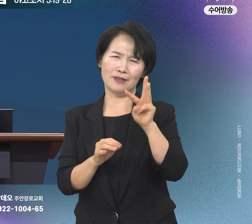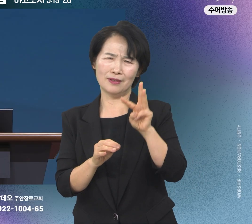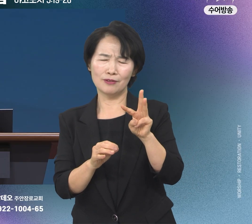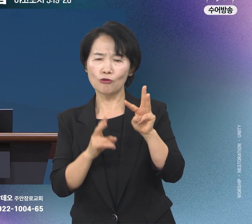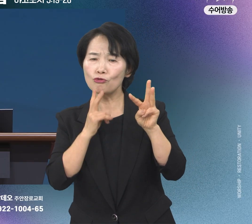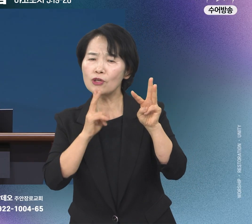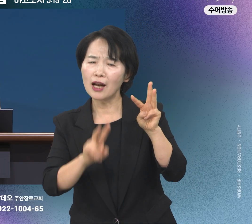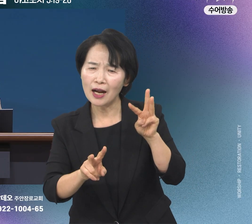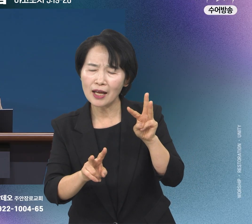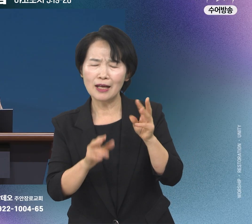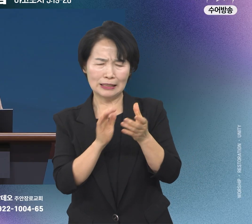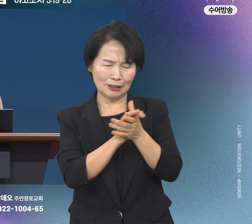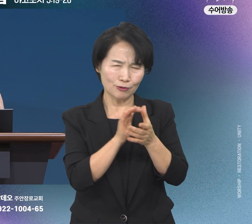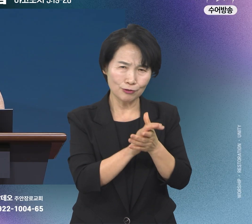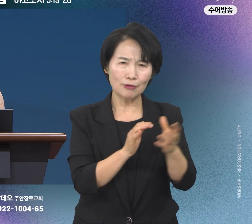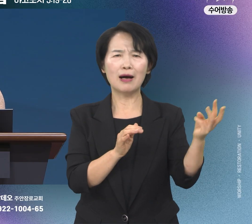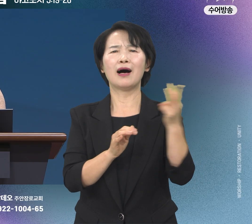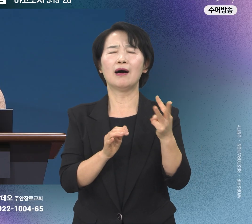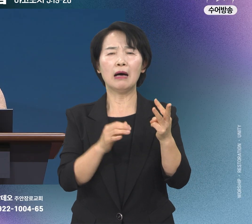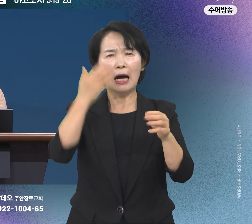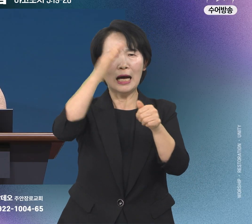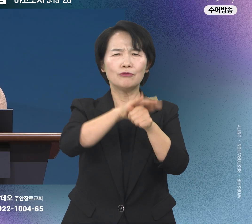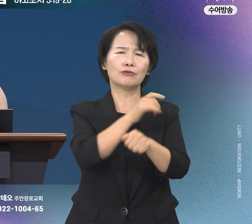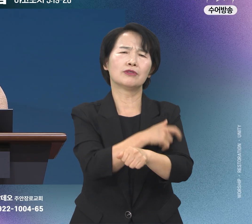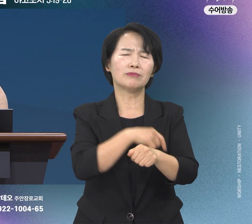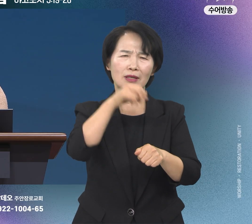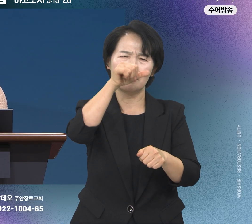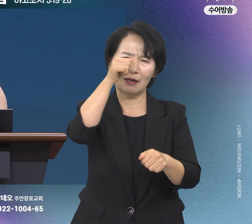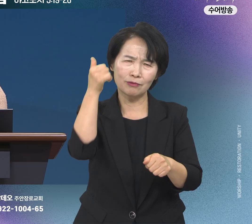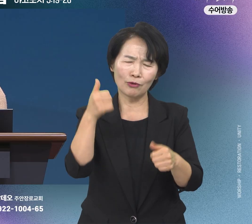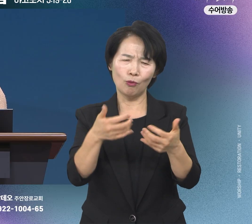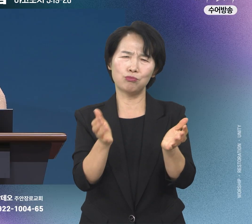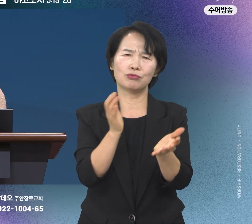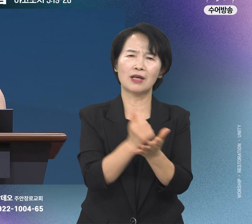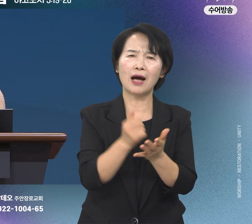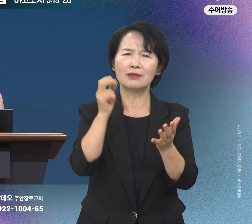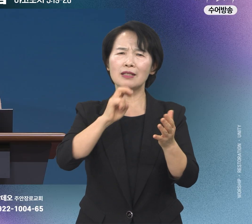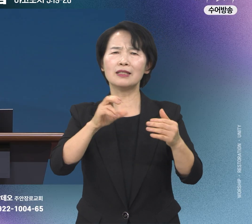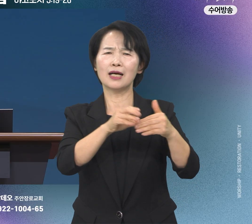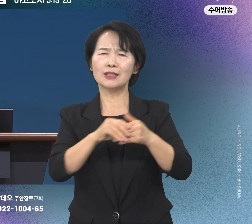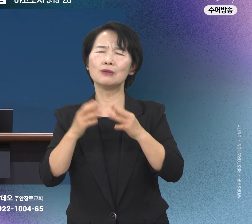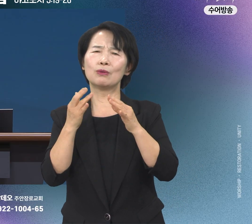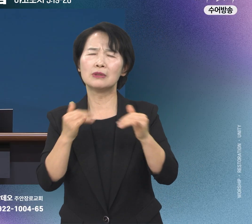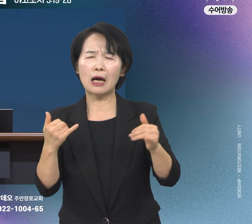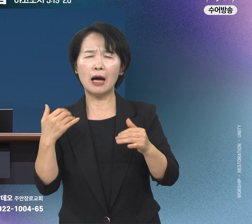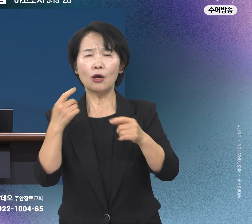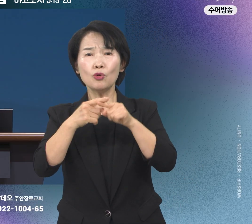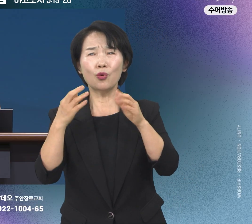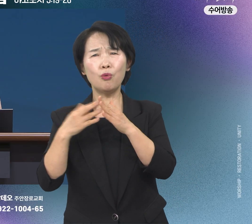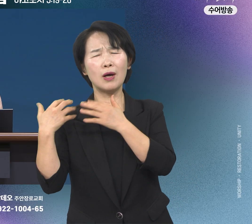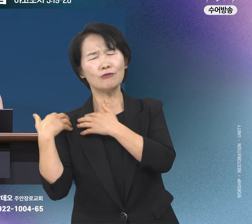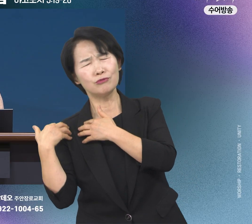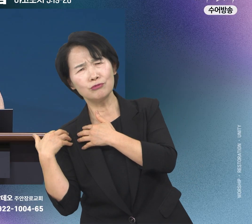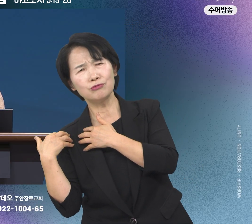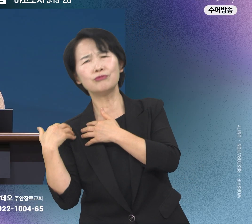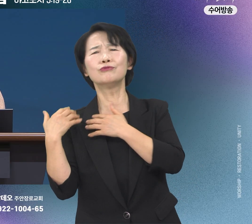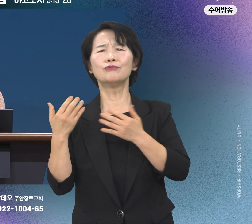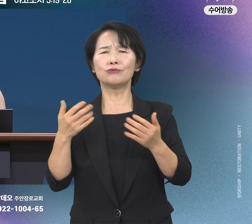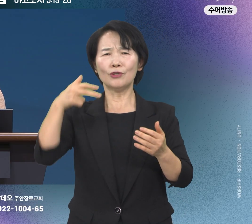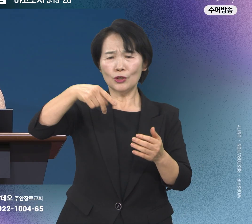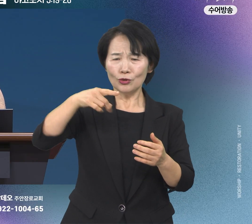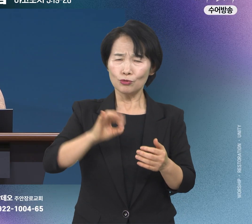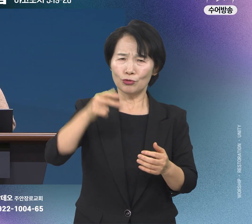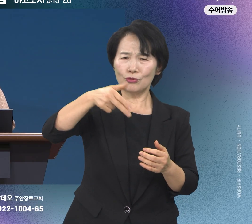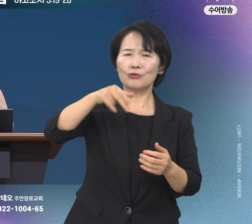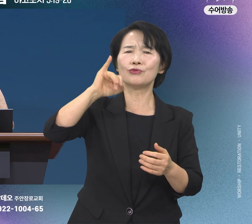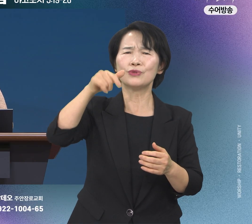친구들의 부모님이 안수 집사 혹은 장로, 부서부장, 찬양 인도자 이런 중직을 맡고 계셨어요. 그렇다 보니